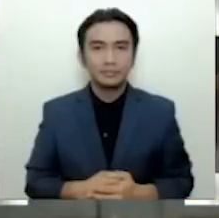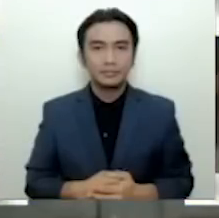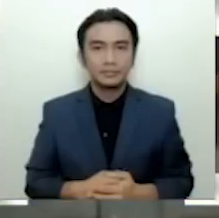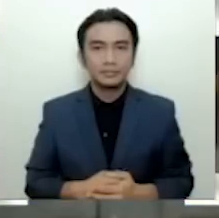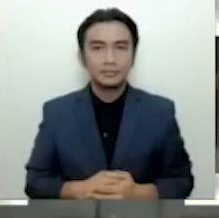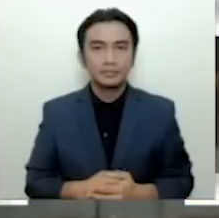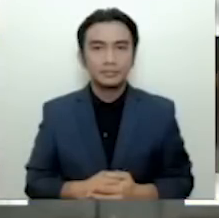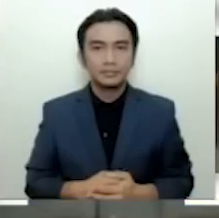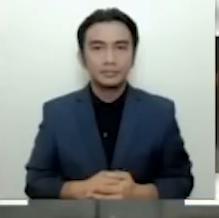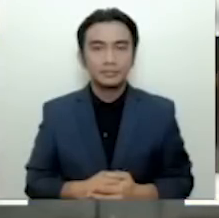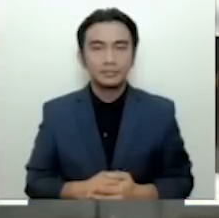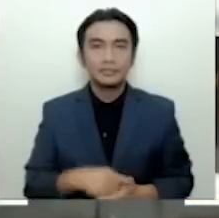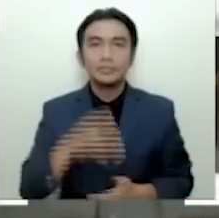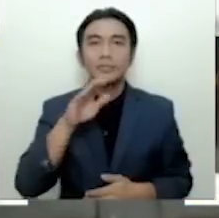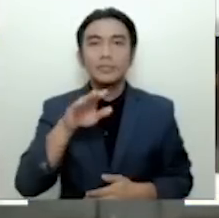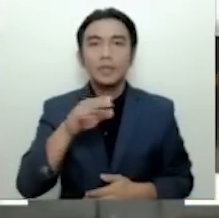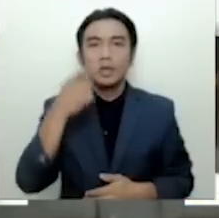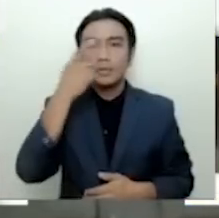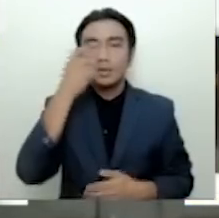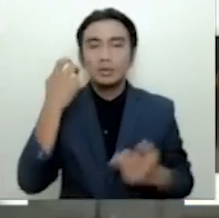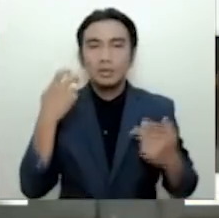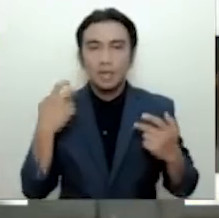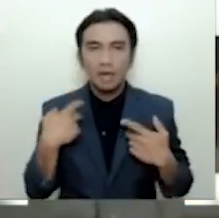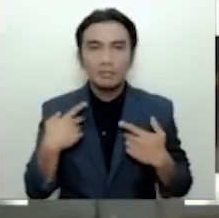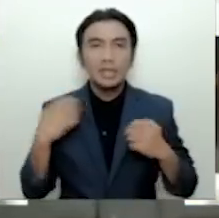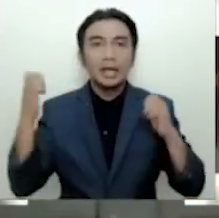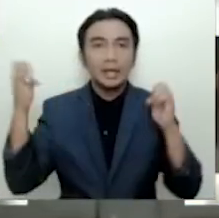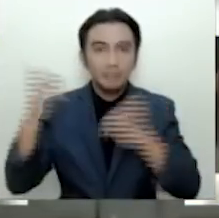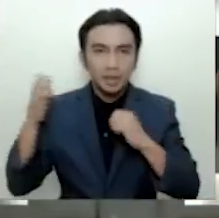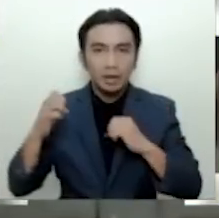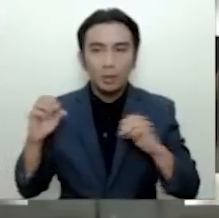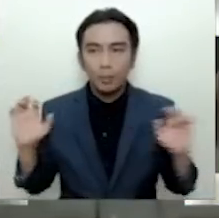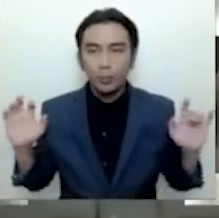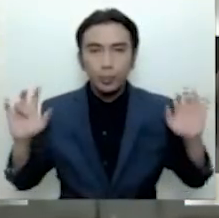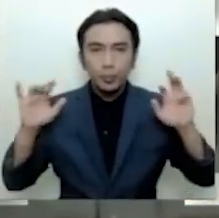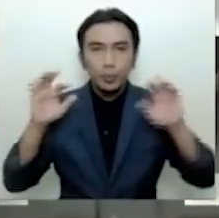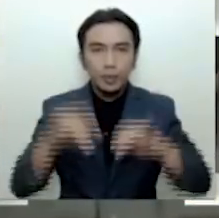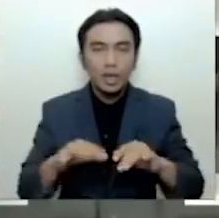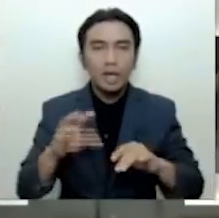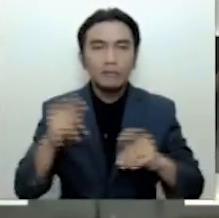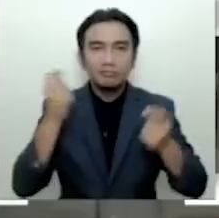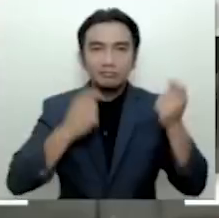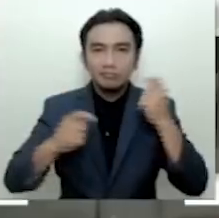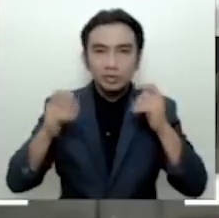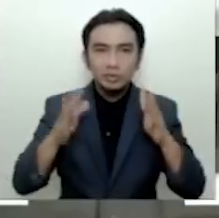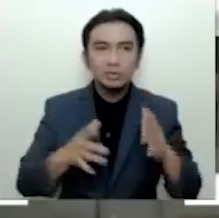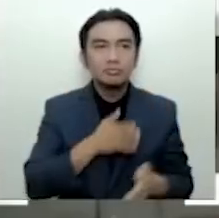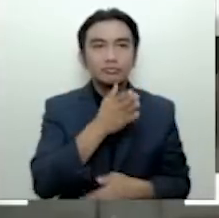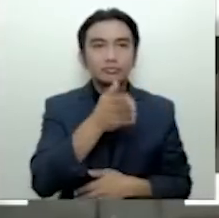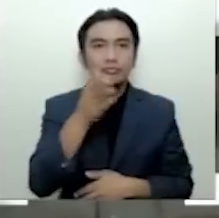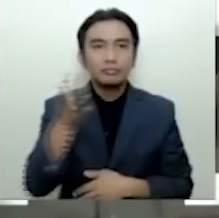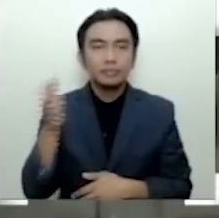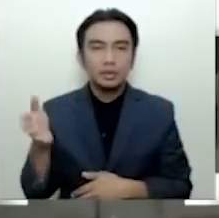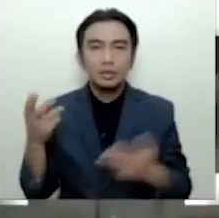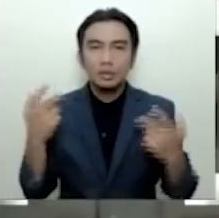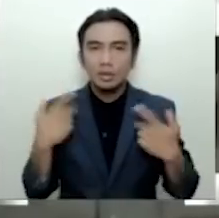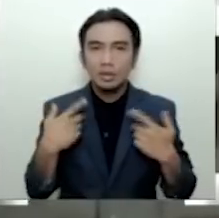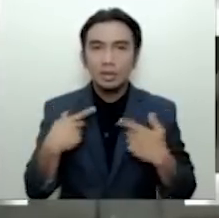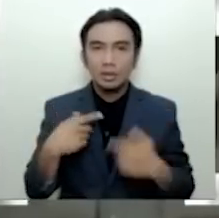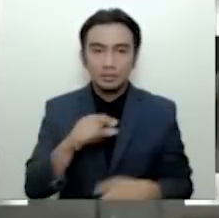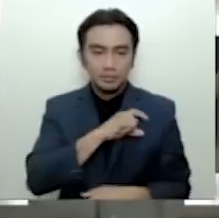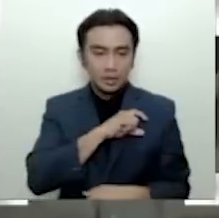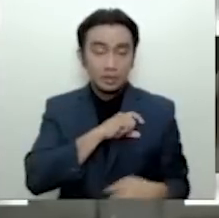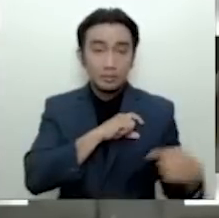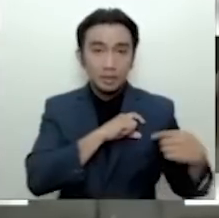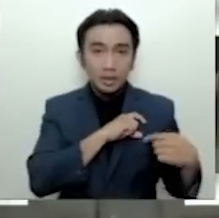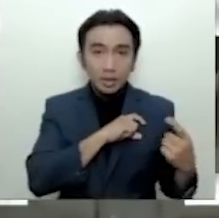Igan, dahil sa inaasahan ngang buhos ng mga pasahero at ng mga turista sa iba't ibang destinasyon, inilunsad ng PNP yung kanilang taunang